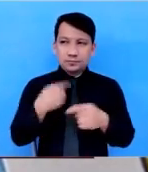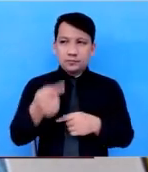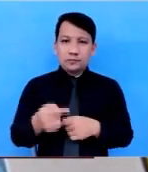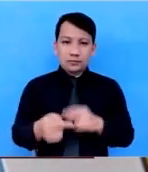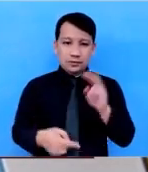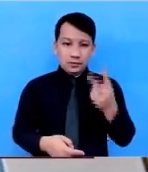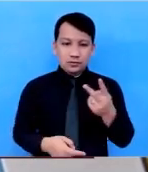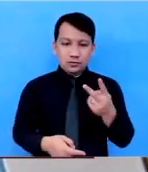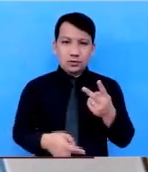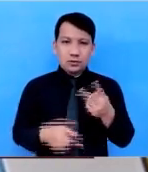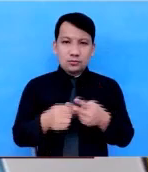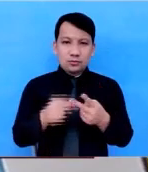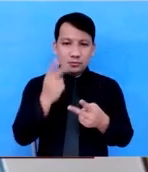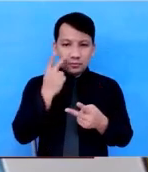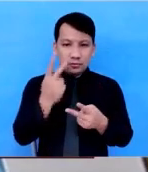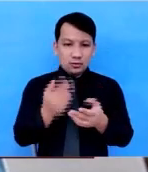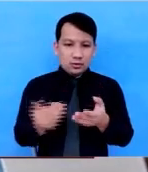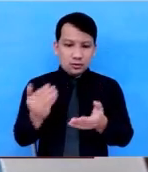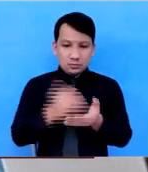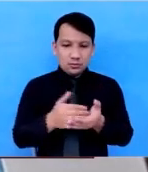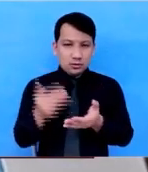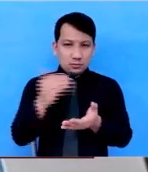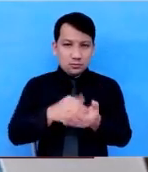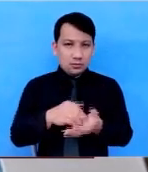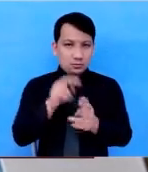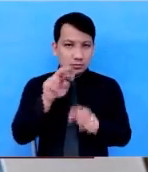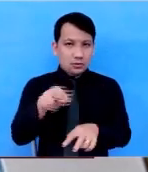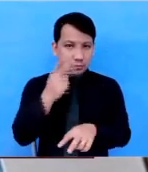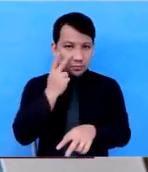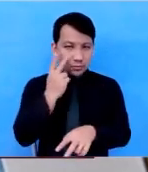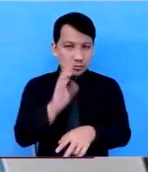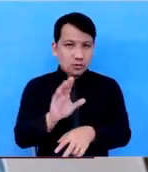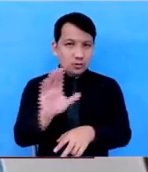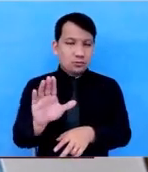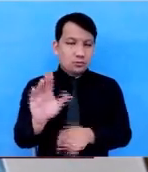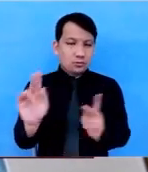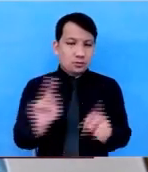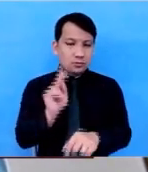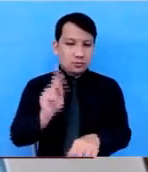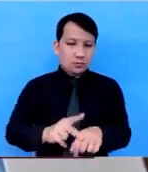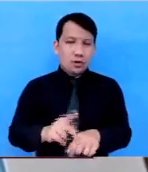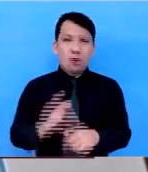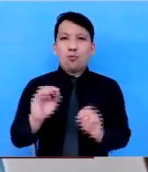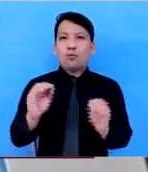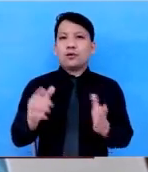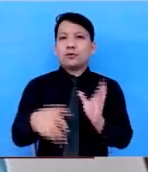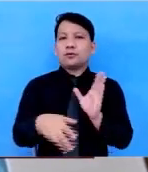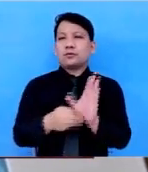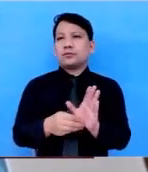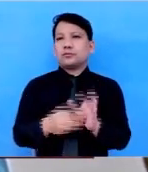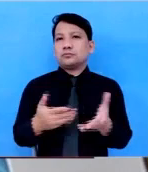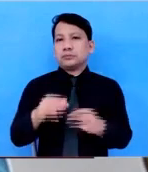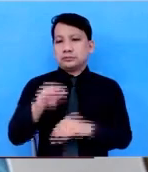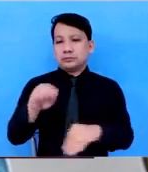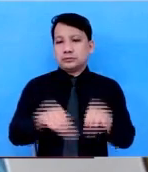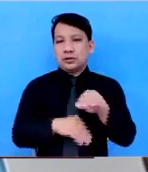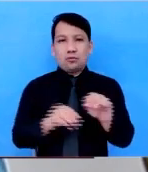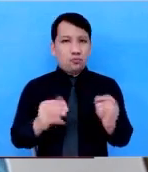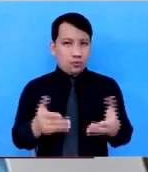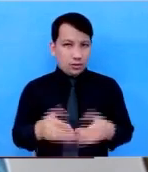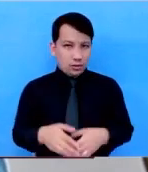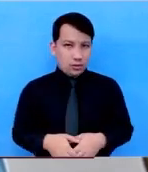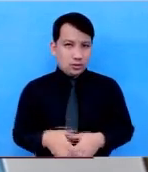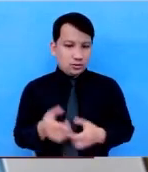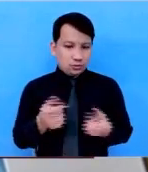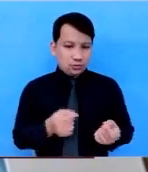bagay lang po na paulit-ulit nating sinasabi sa ating kababayan. Wala po tayong papalitan sa ating mga